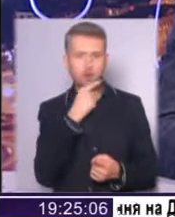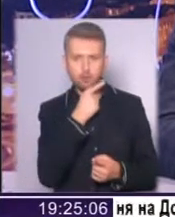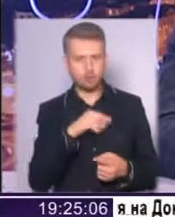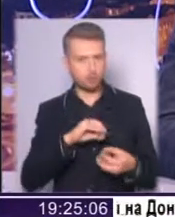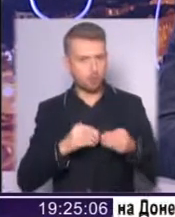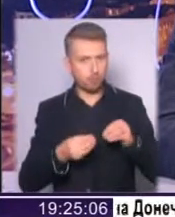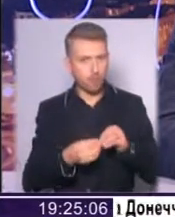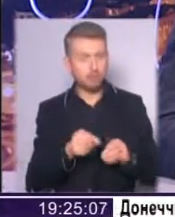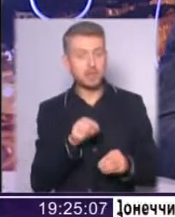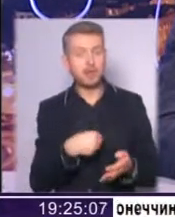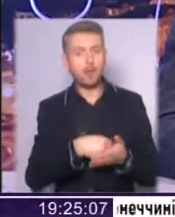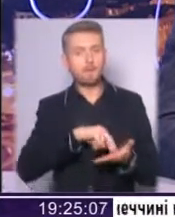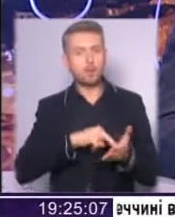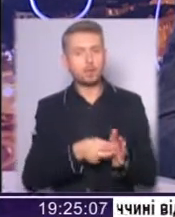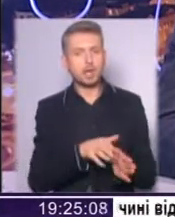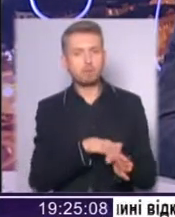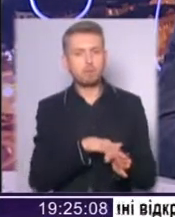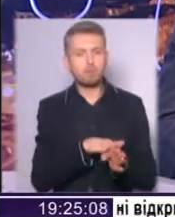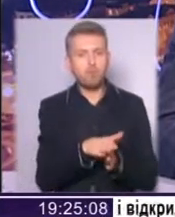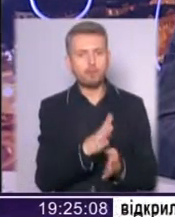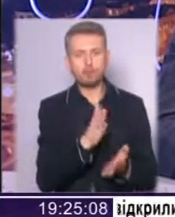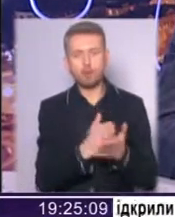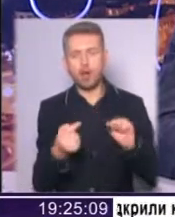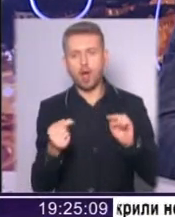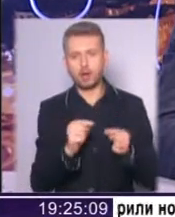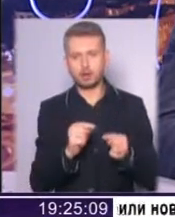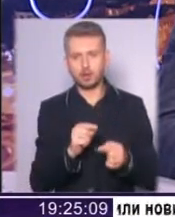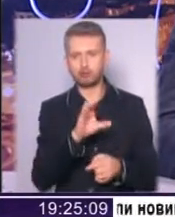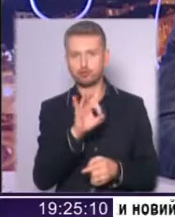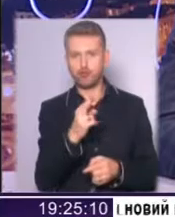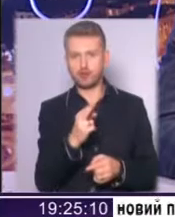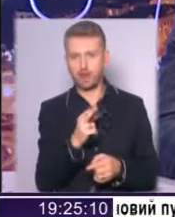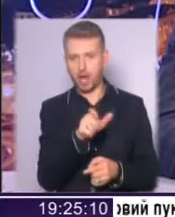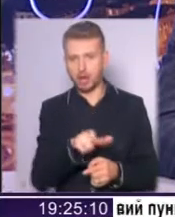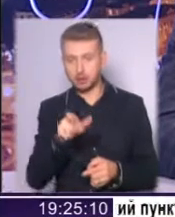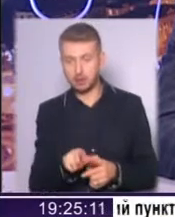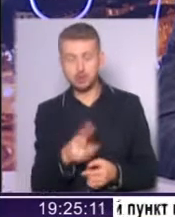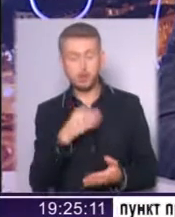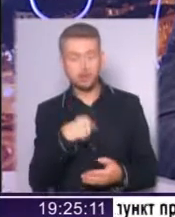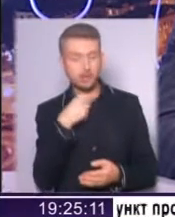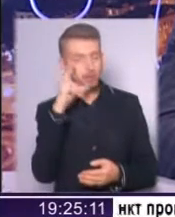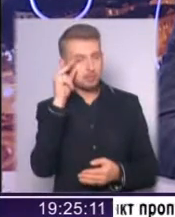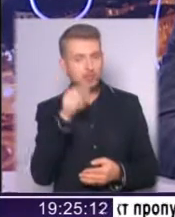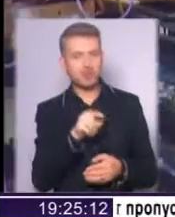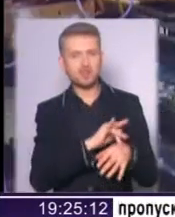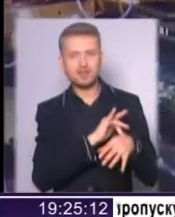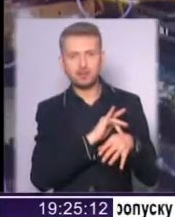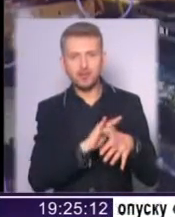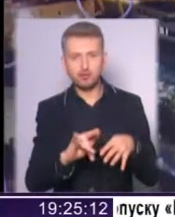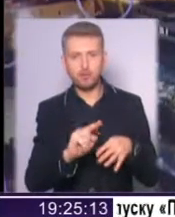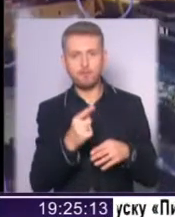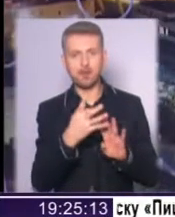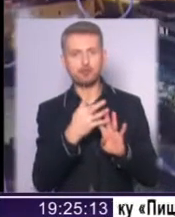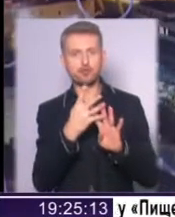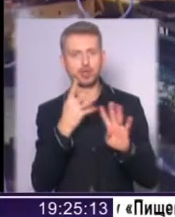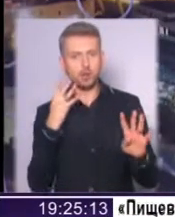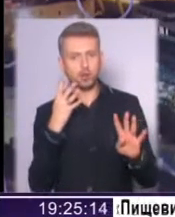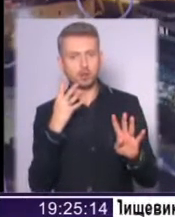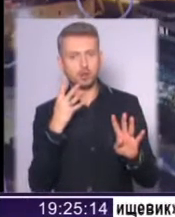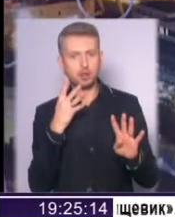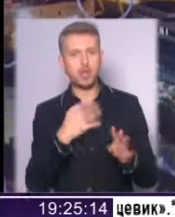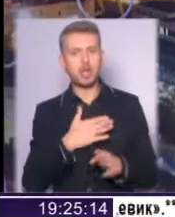до ВВП. Як вони думають жити, ну, далі це просто нереально. Я думаю, що дійсно нас чекає